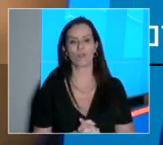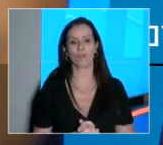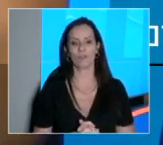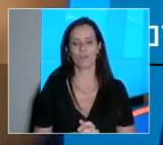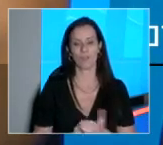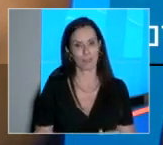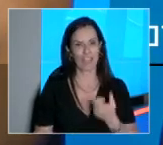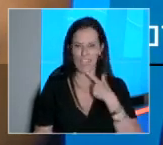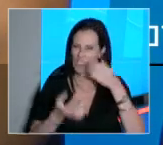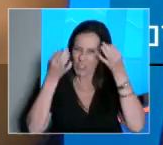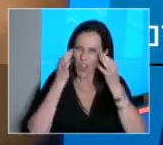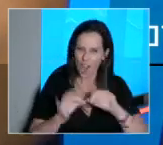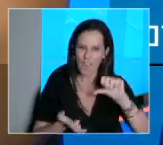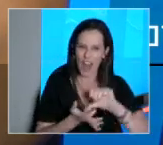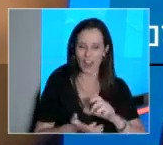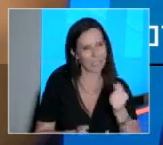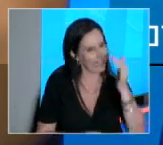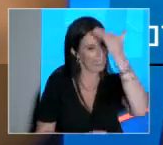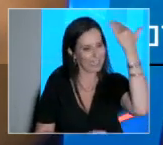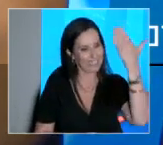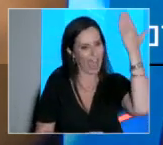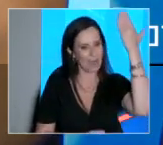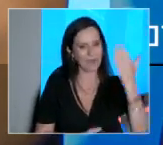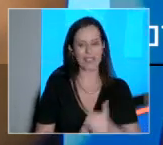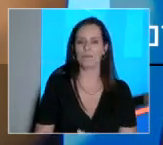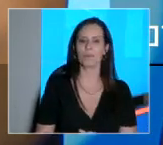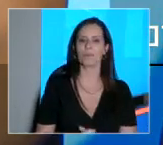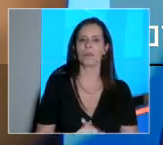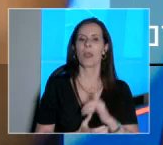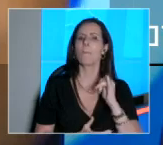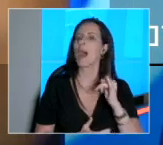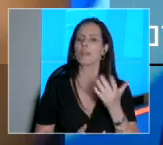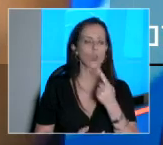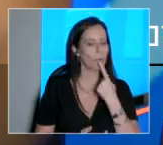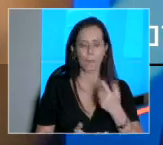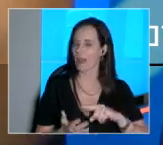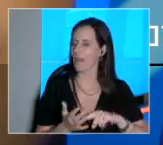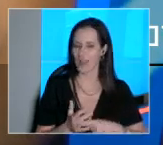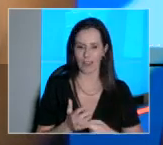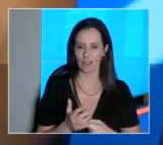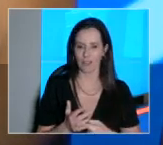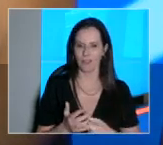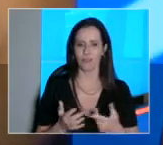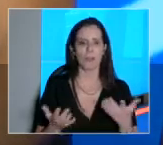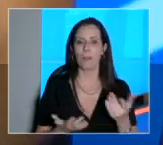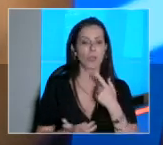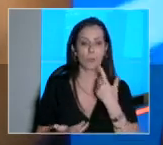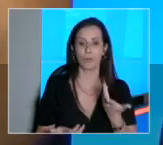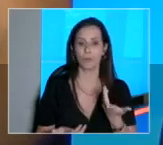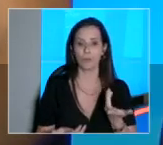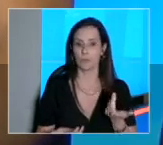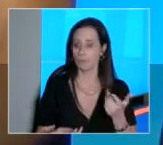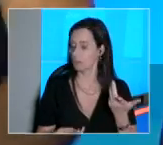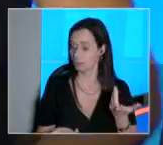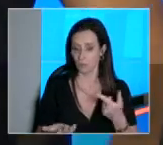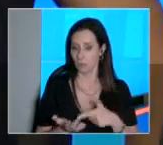אני איתך, אבל עכשיו כאילו נסחפת קצת, יאללה, סחתן, בסדר מיכל. אז מה זה בירת הסובלנות? מה זה עיר שהיא בירה של משהו? בירת